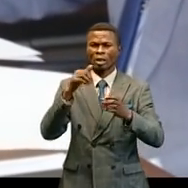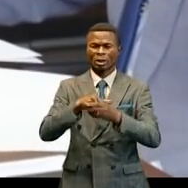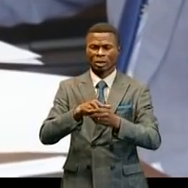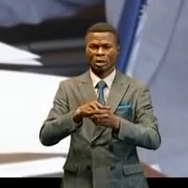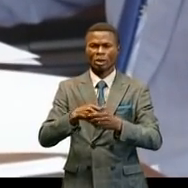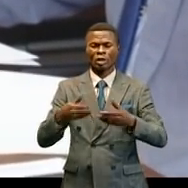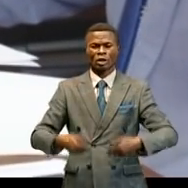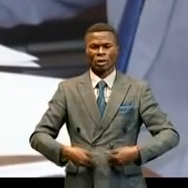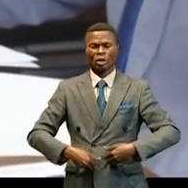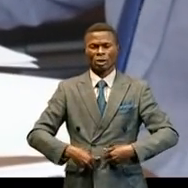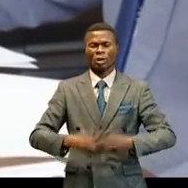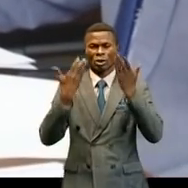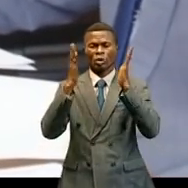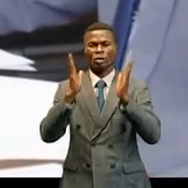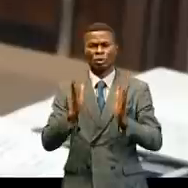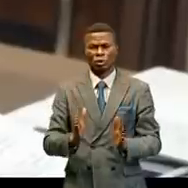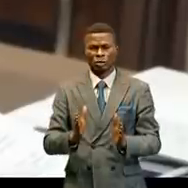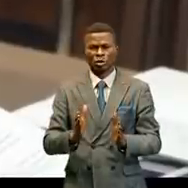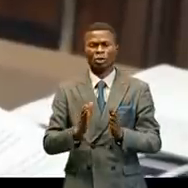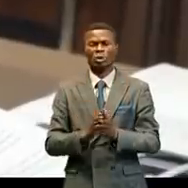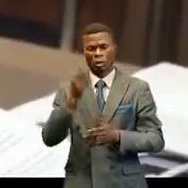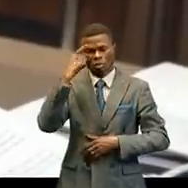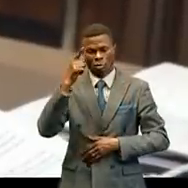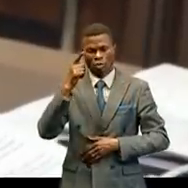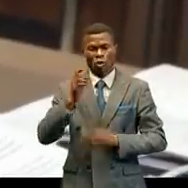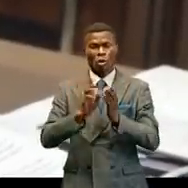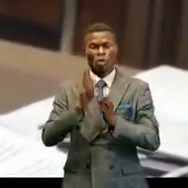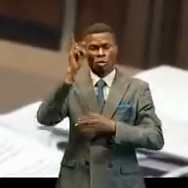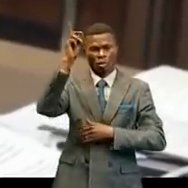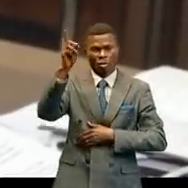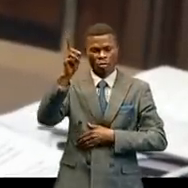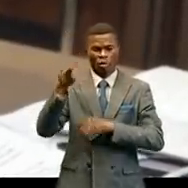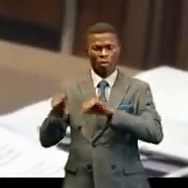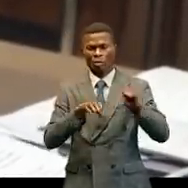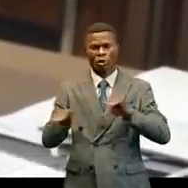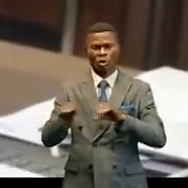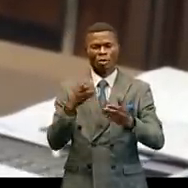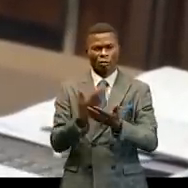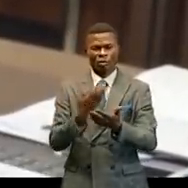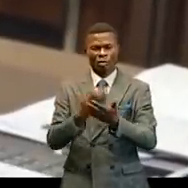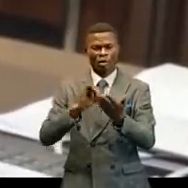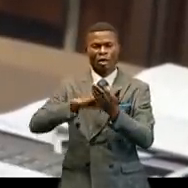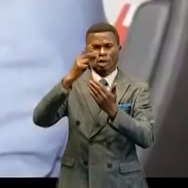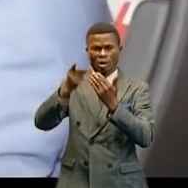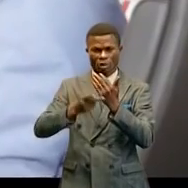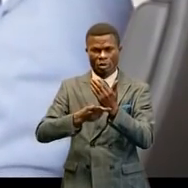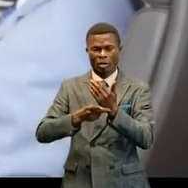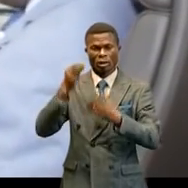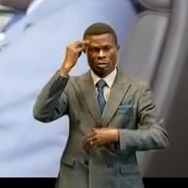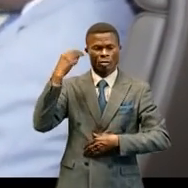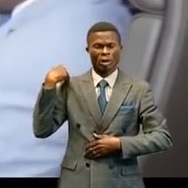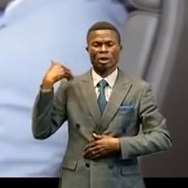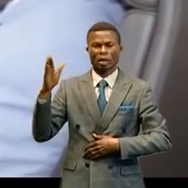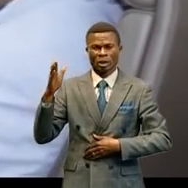des élèves et des étudiants. En vue d'envisager la mise en œuvre rapide de ces programmes, le ministre